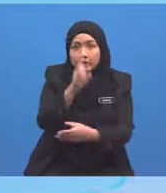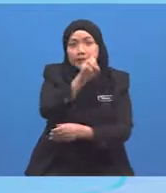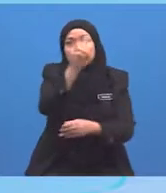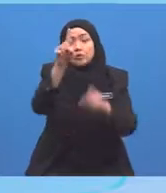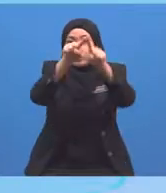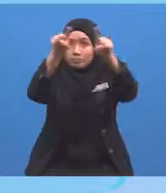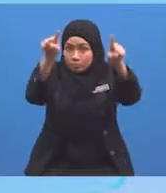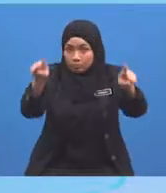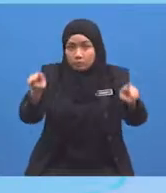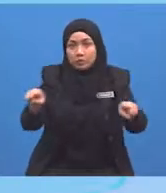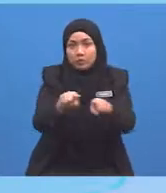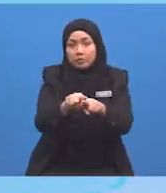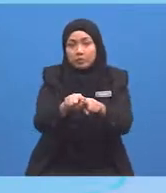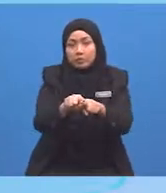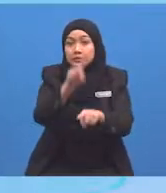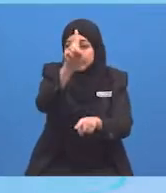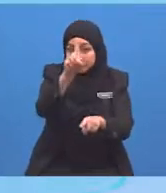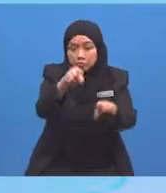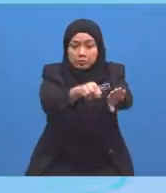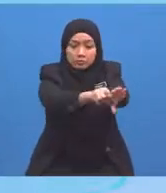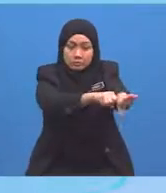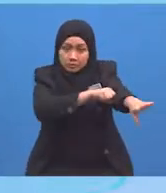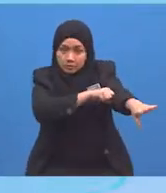adalah sisi,